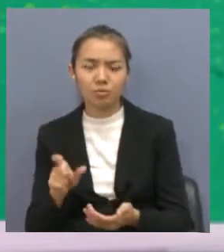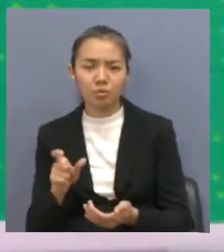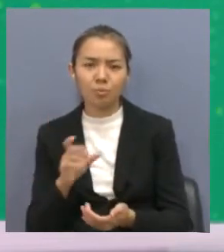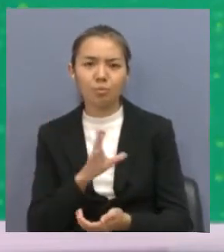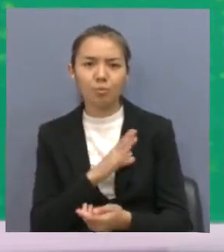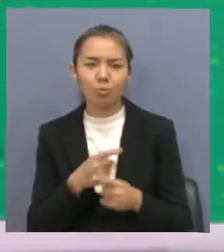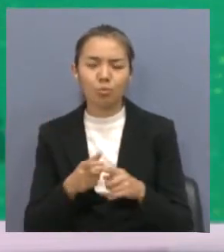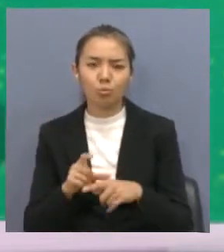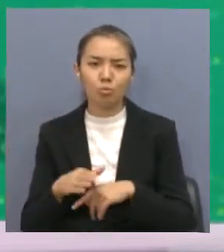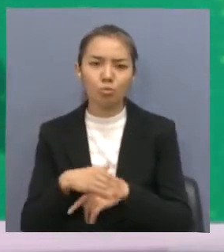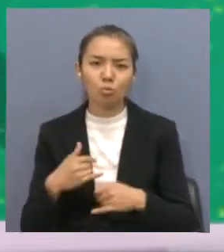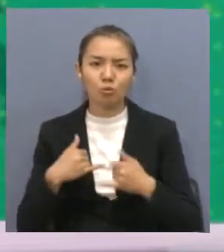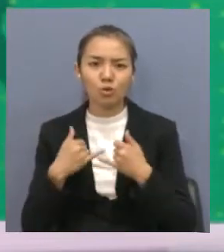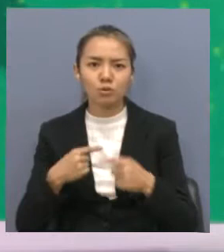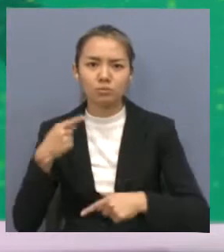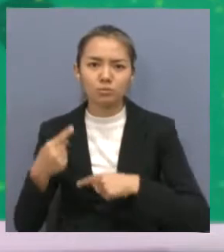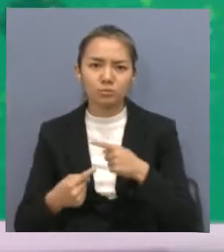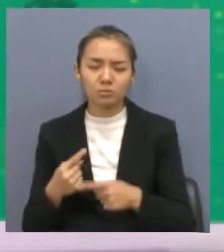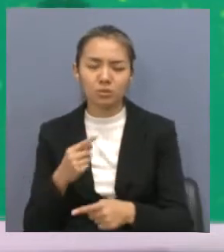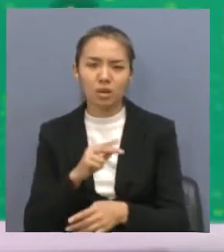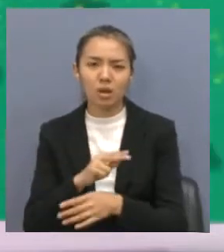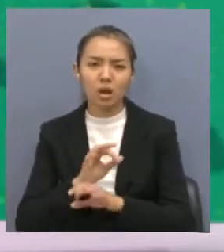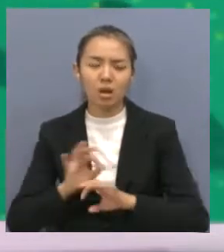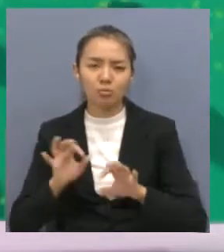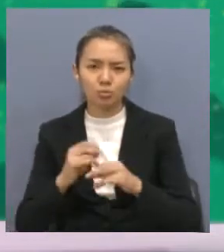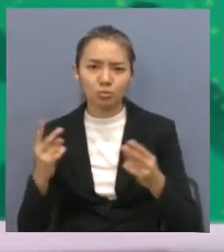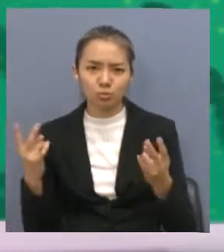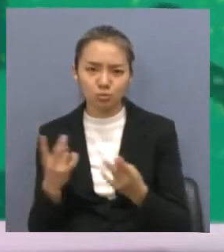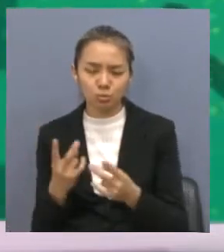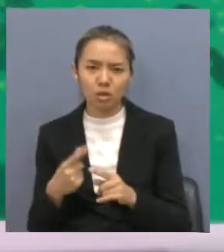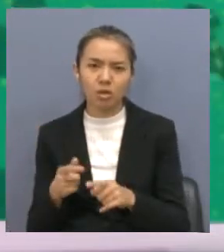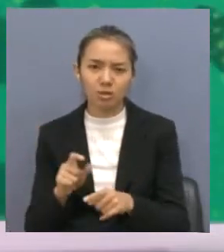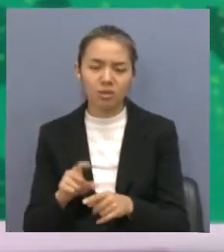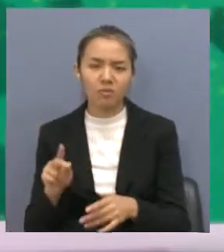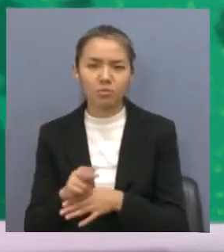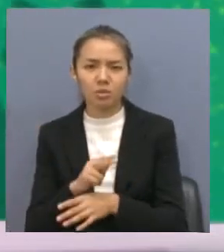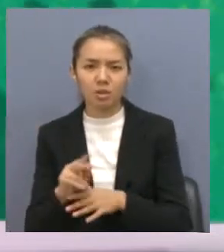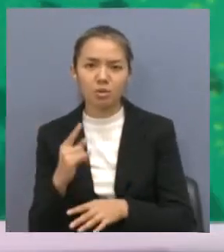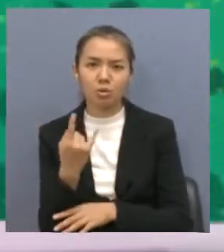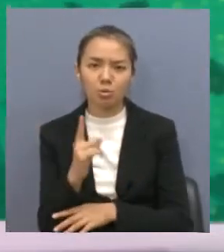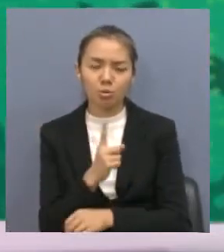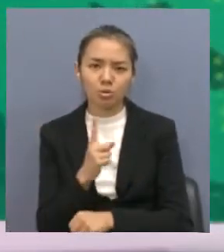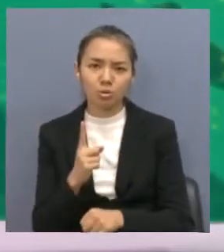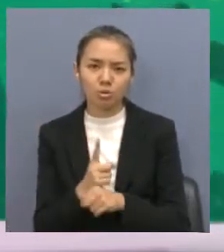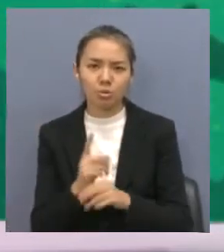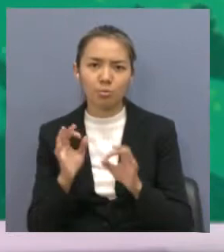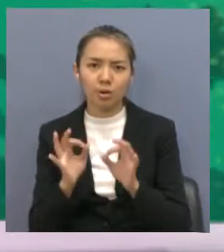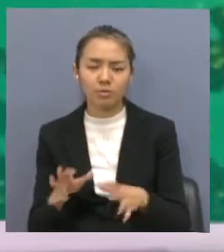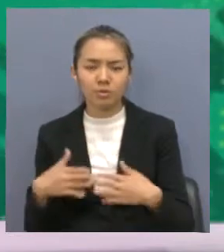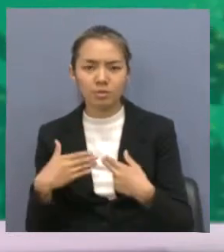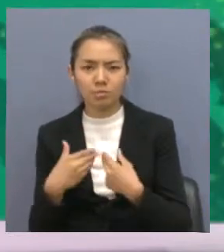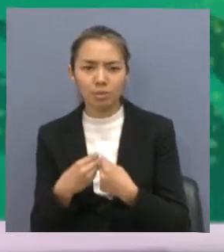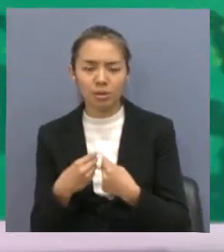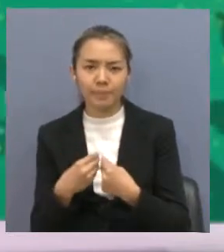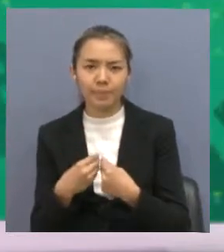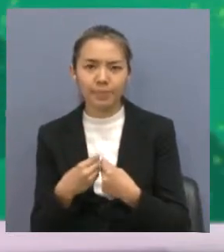қағидаттары еліміздің бүгінгі ұрпағы үшін аса қажет деген еді. Кемеңгер өсиетін бала тәрбиесінде шамшырақ етіп ұстанған отбасымен